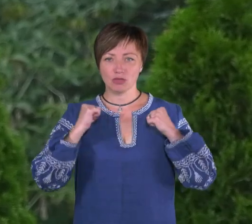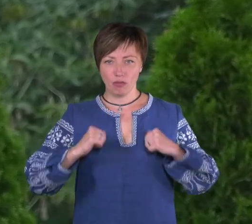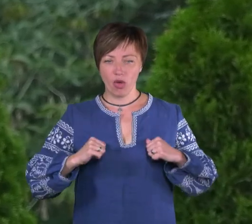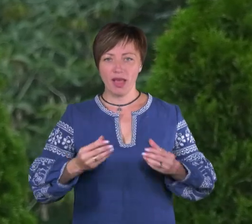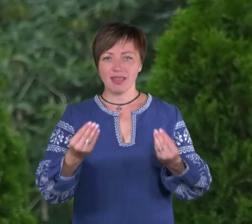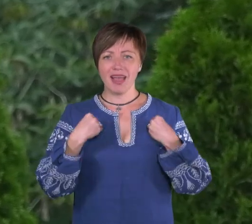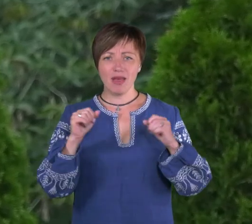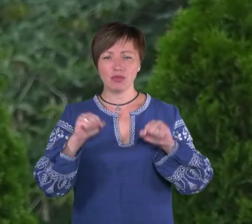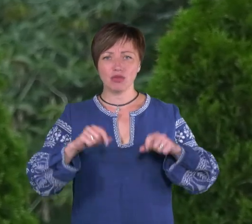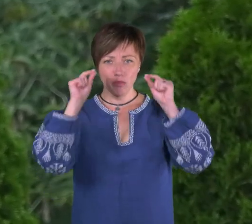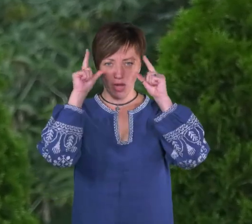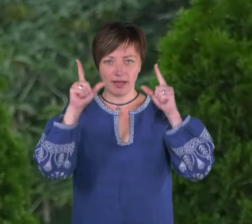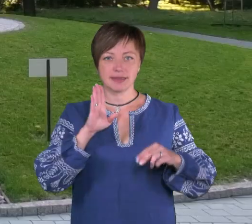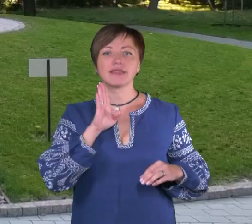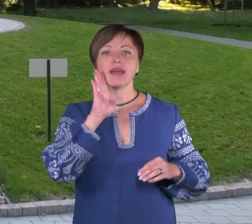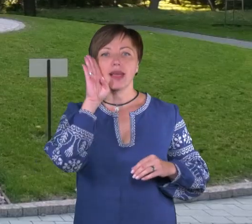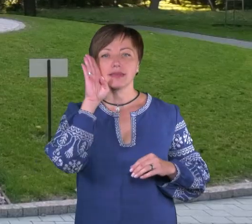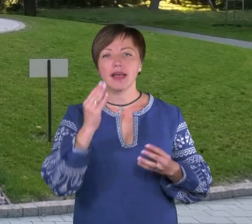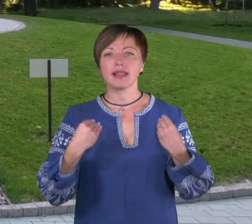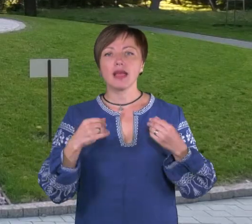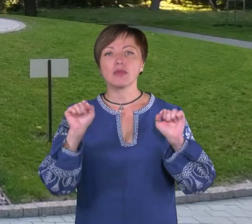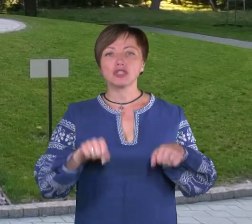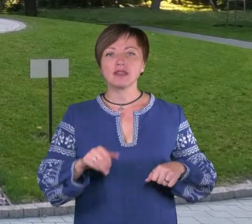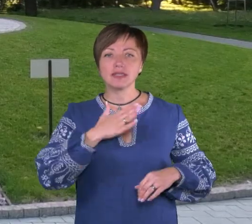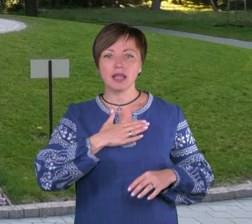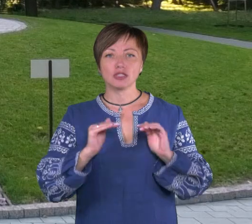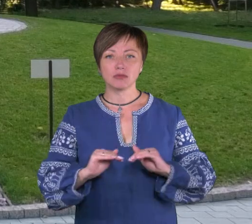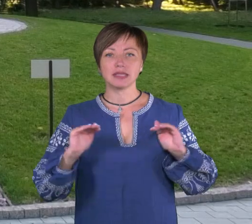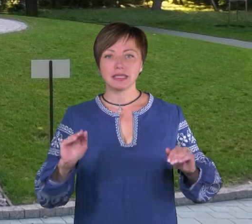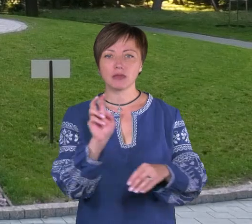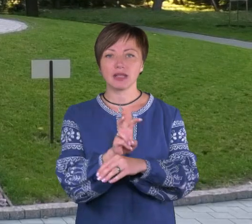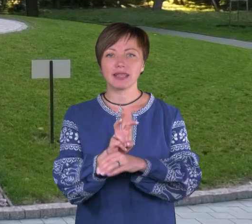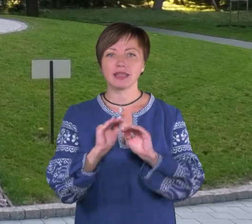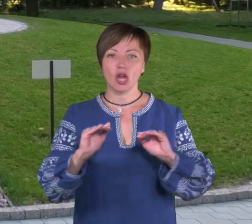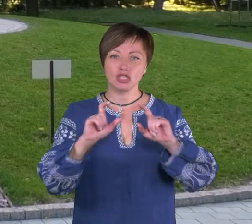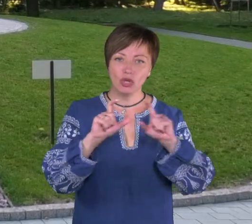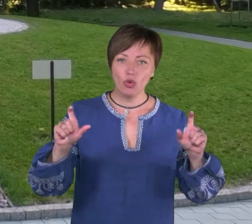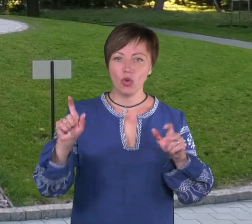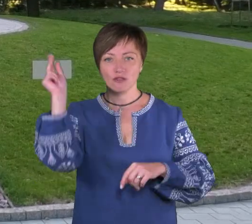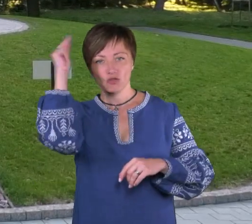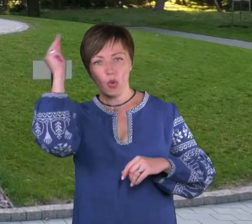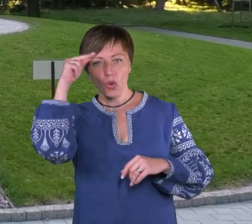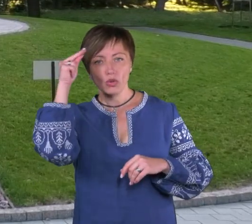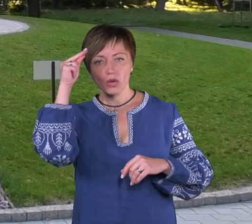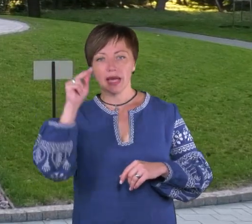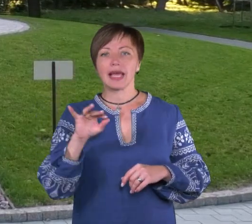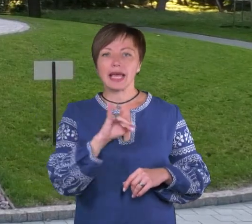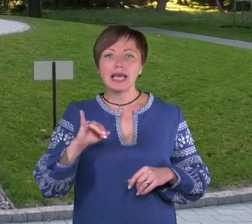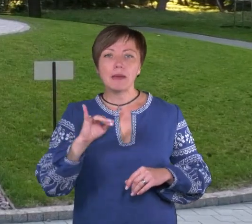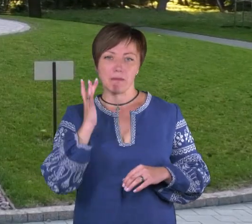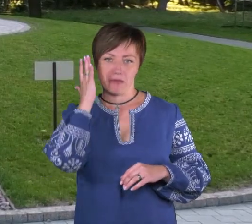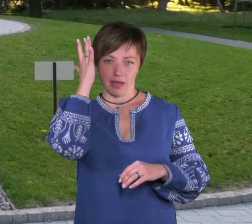дає можливість нам прокидатися вранці, дає можливість нашим дітям йти в дитячий садочок, йти в школу і